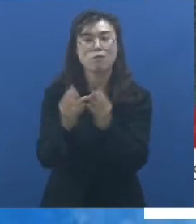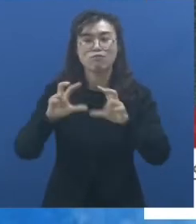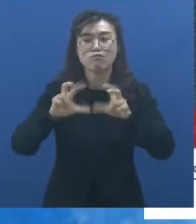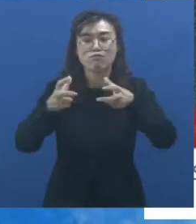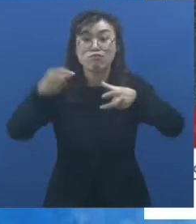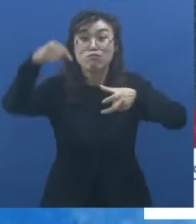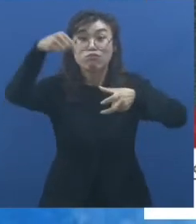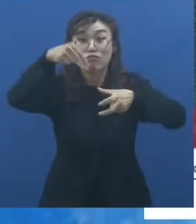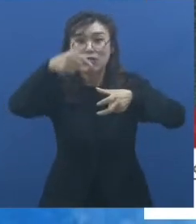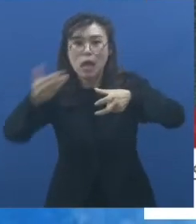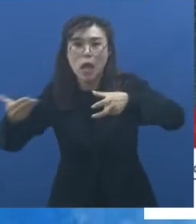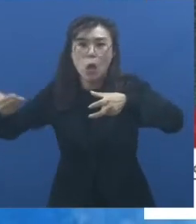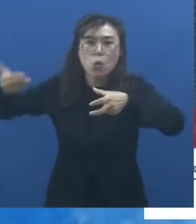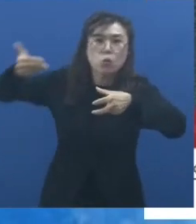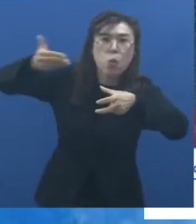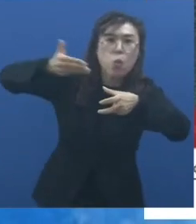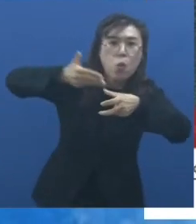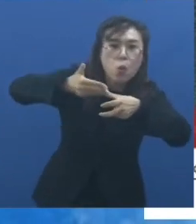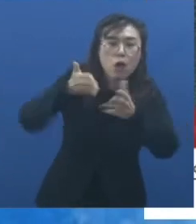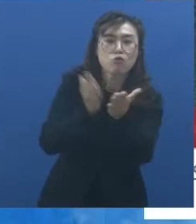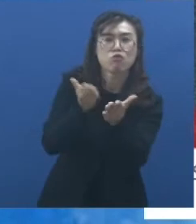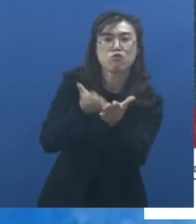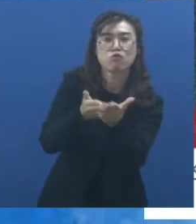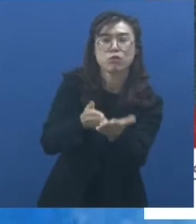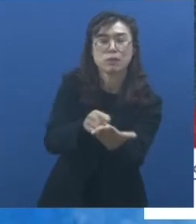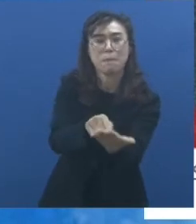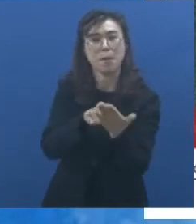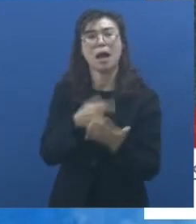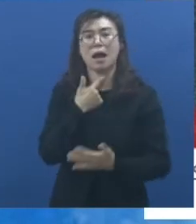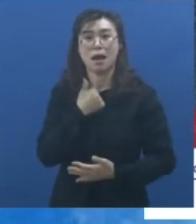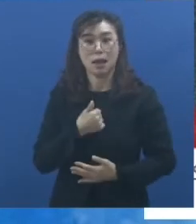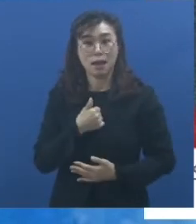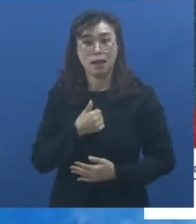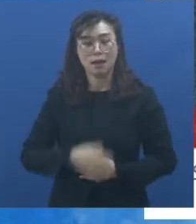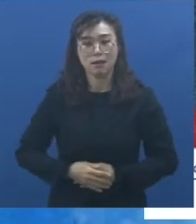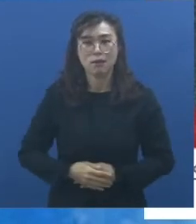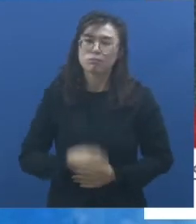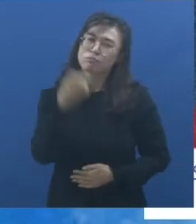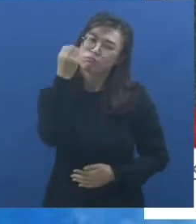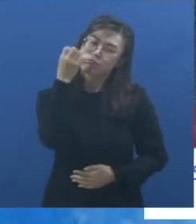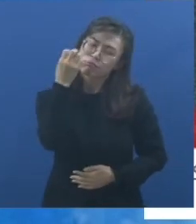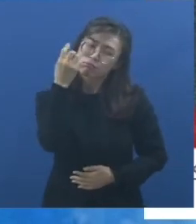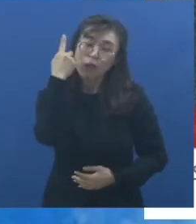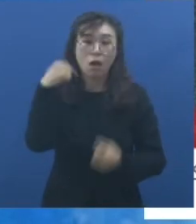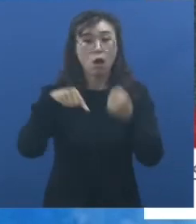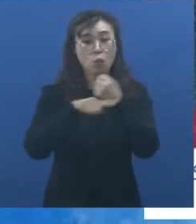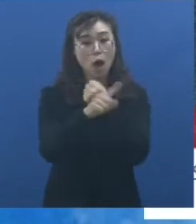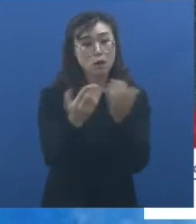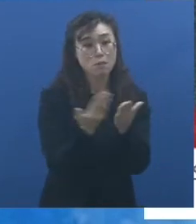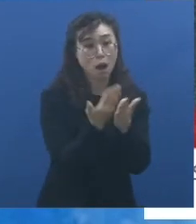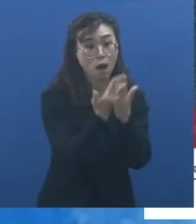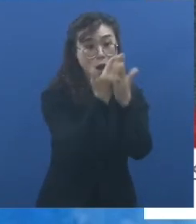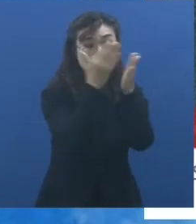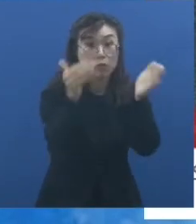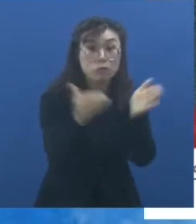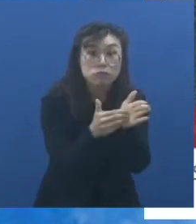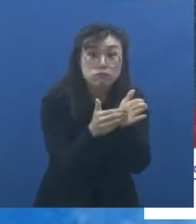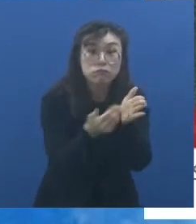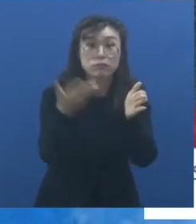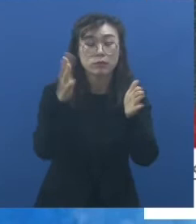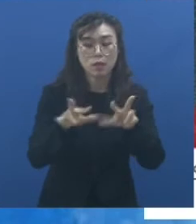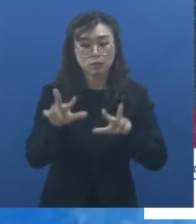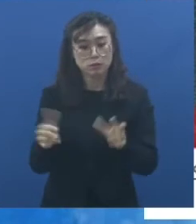뉴스가 전해지기도 했어요 그러면 여러분들 참 이상하지 않아요 우리가 과학이 굉장히 발전 했을 것 같은데 위드 까지